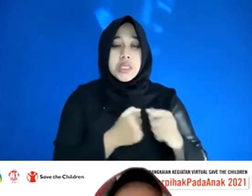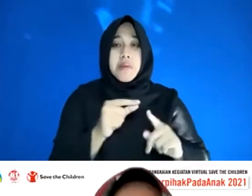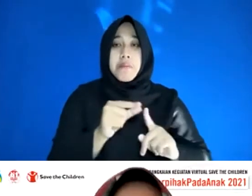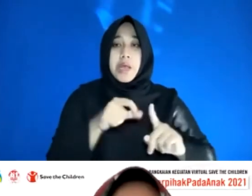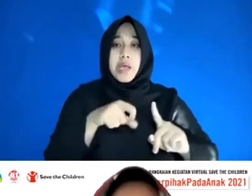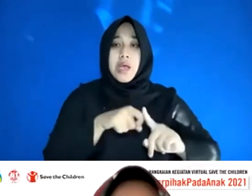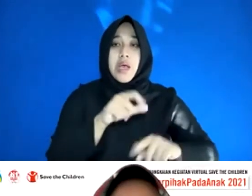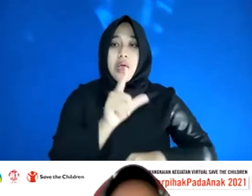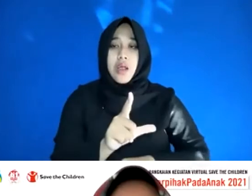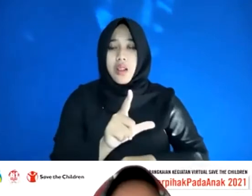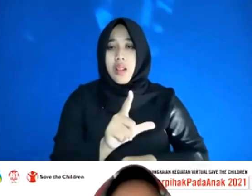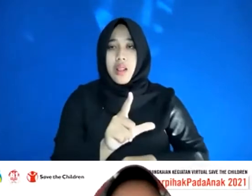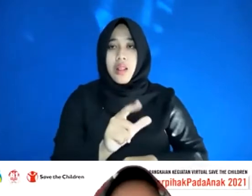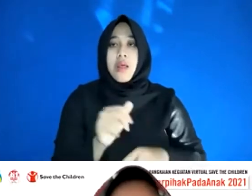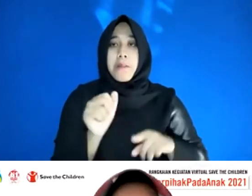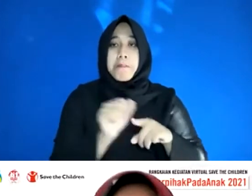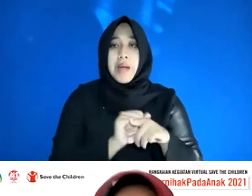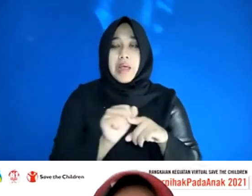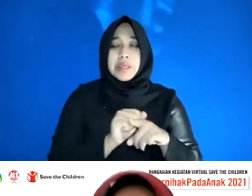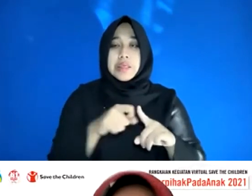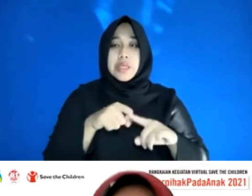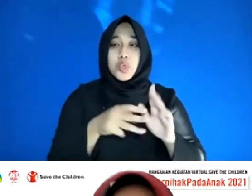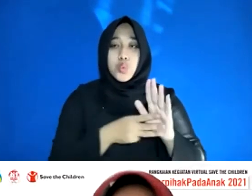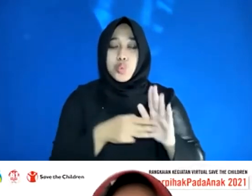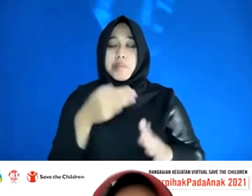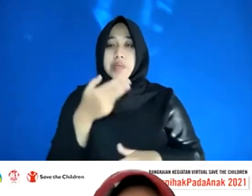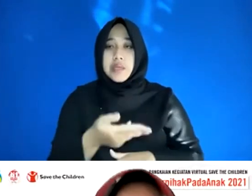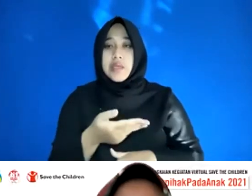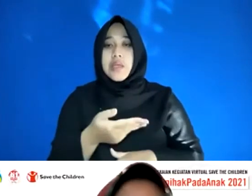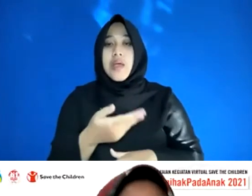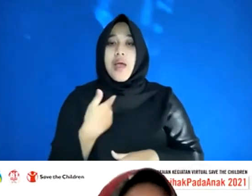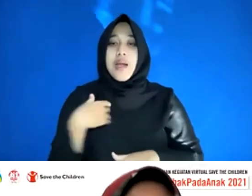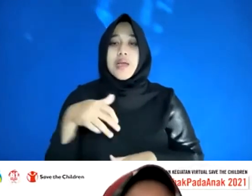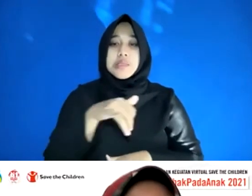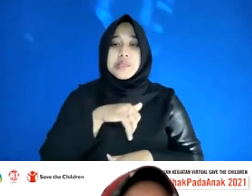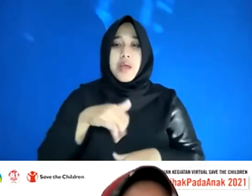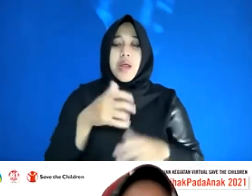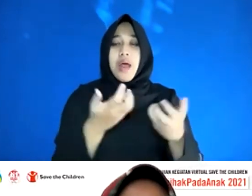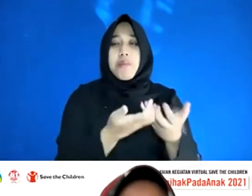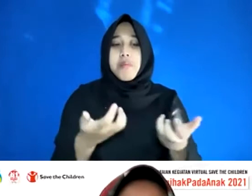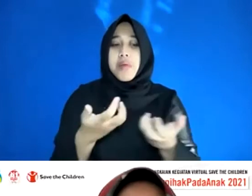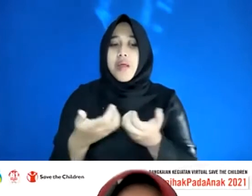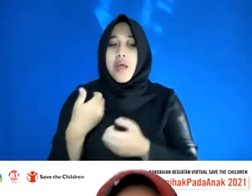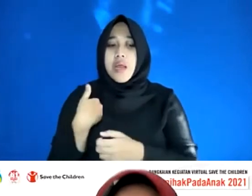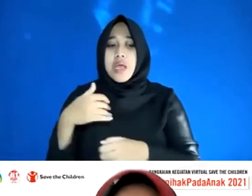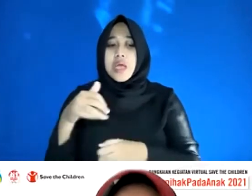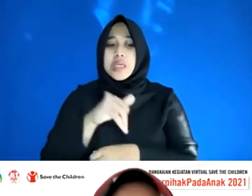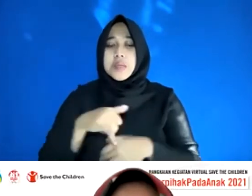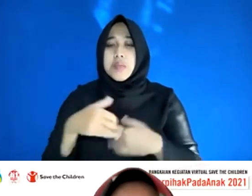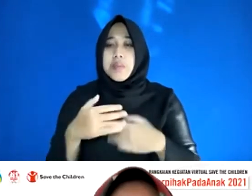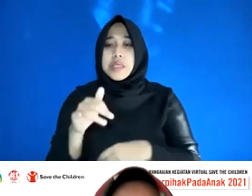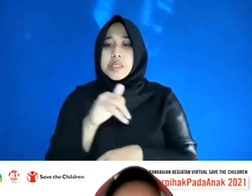atau praktikum itu ada kesamaan dan ada perbedaan sebetulnya. Kesamaannya itu